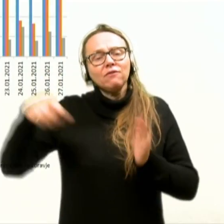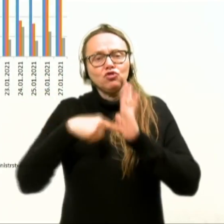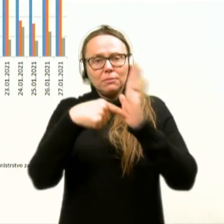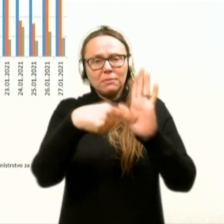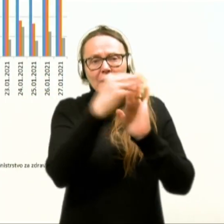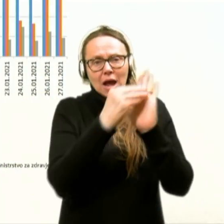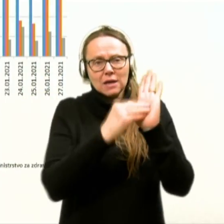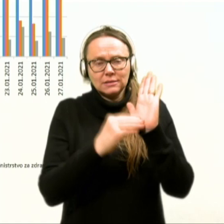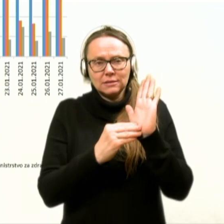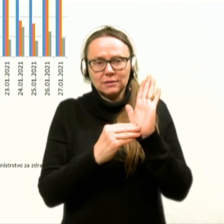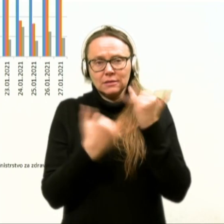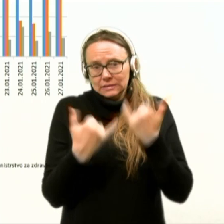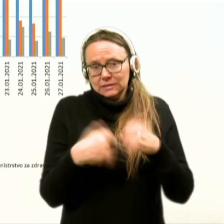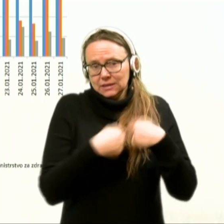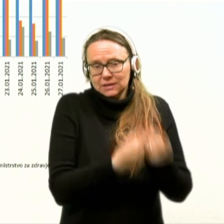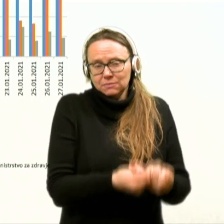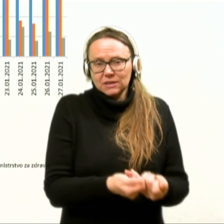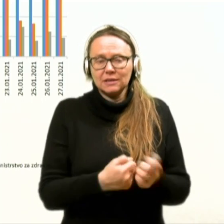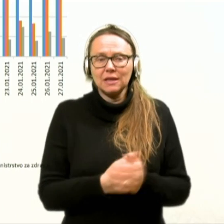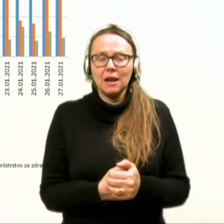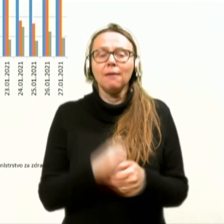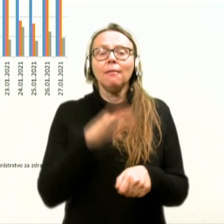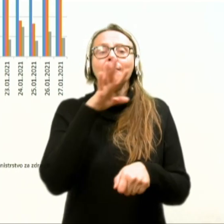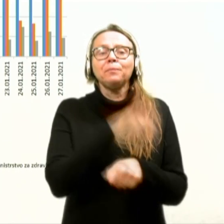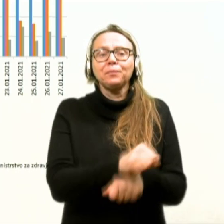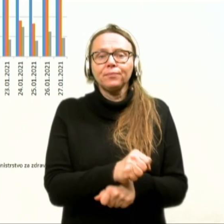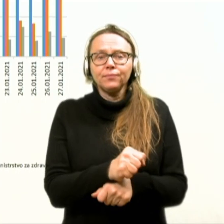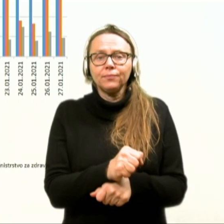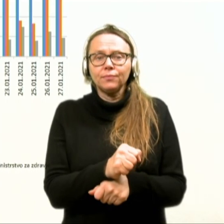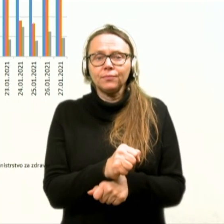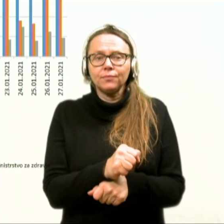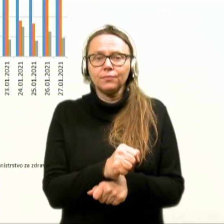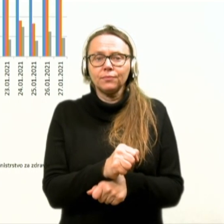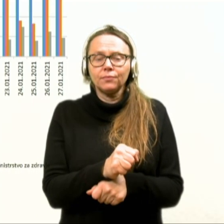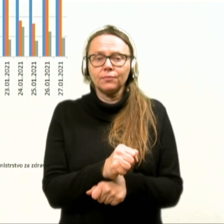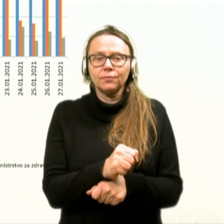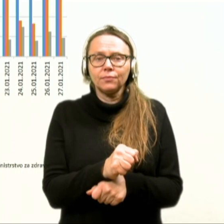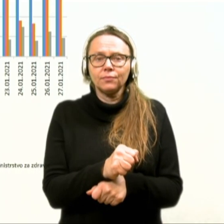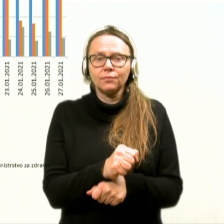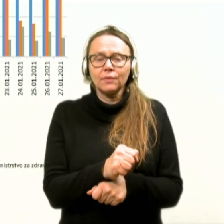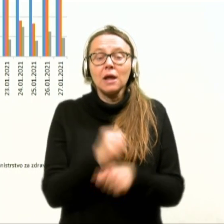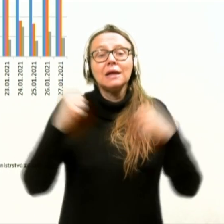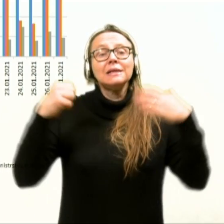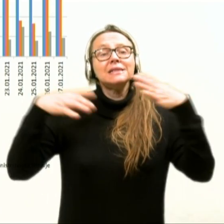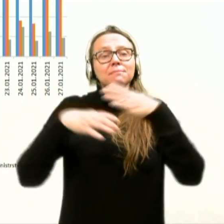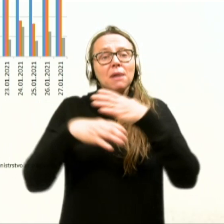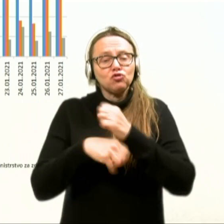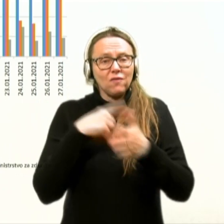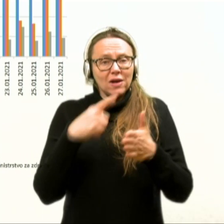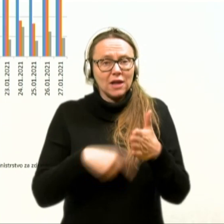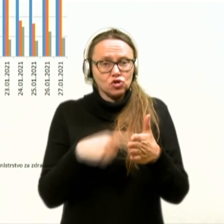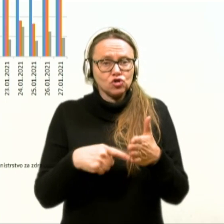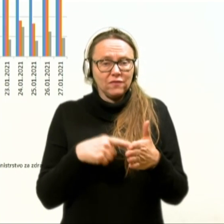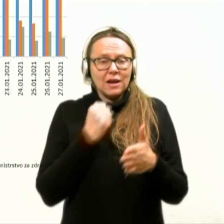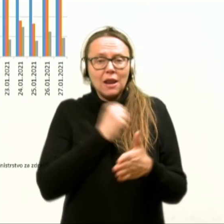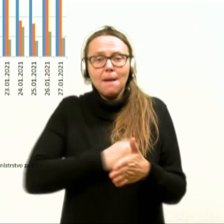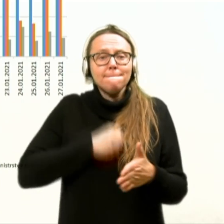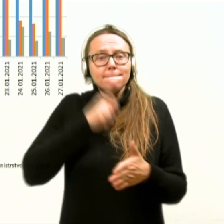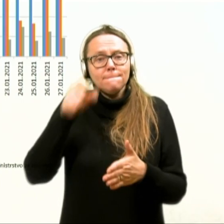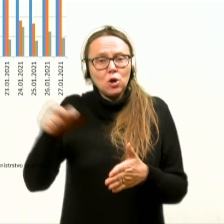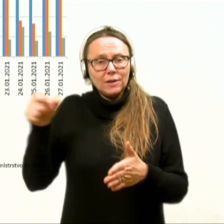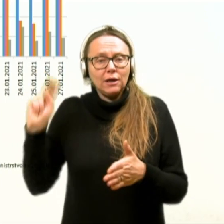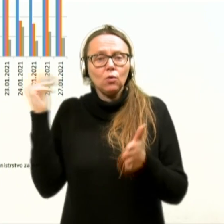sem jih ravnokar podala. Opazen je trend zmanjševanja števil bolnikov,